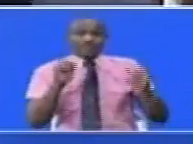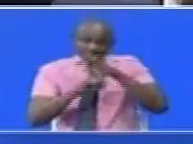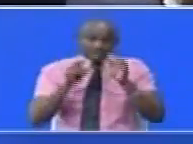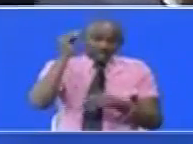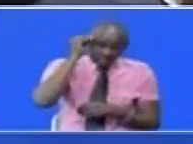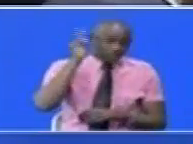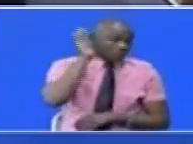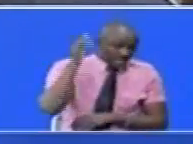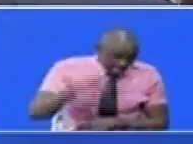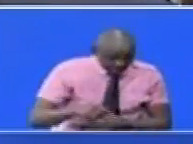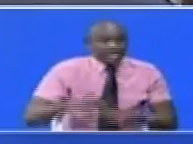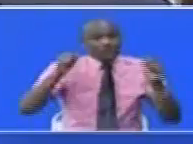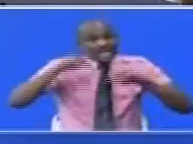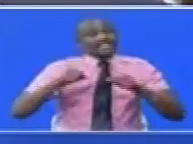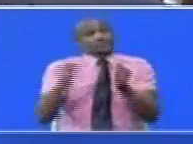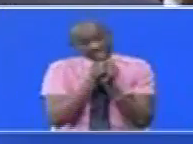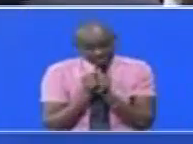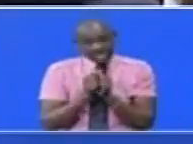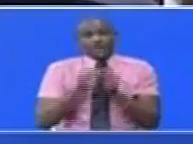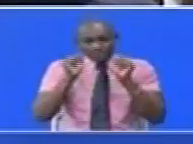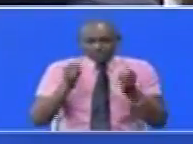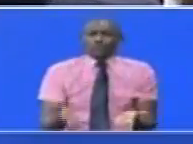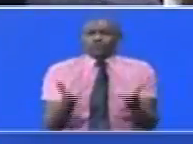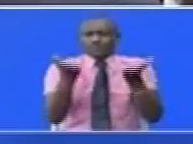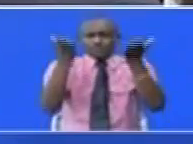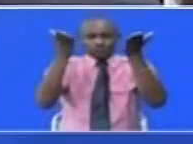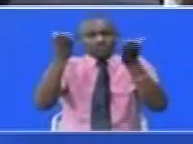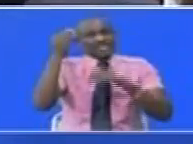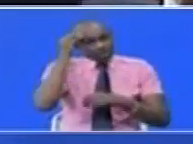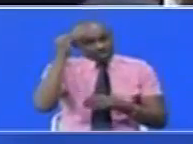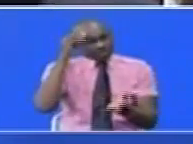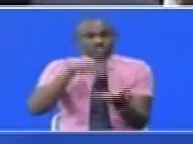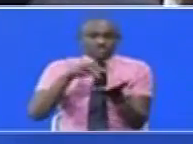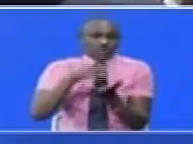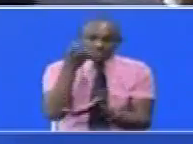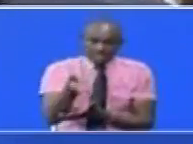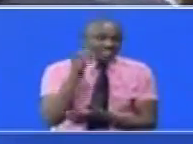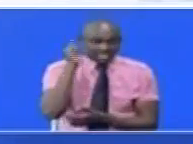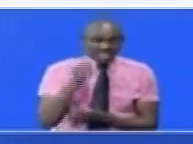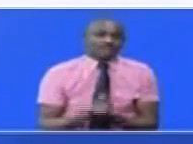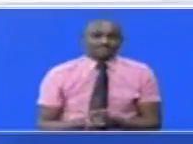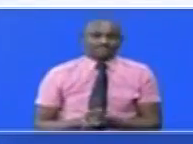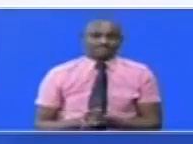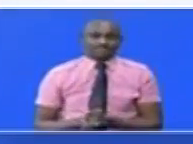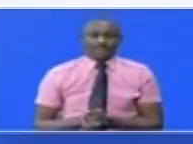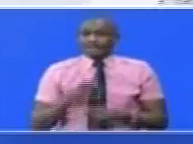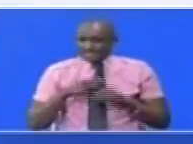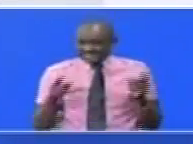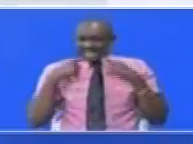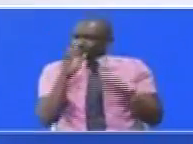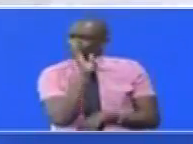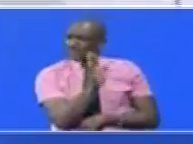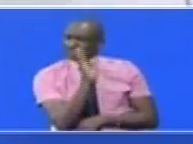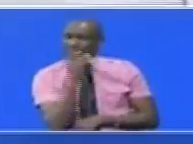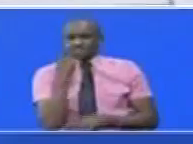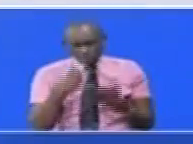na tuweze kukubaliana pamoja kama washikadao tuboreshe hali ya elimu katika Jamhuri ya Kenya. Lakini tangazo lake halijatoa